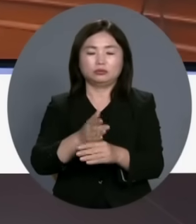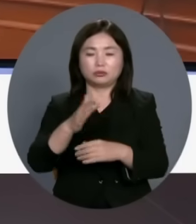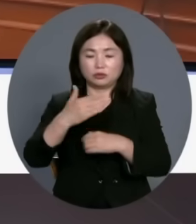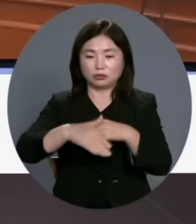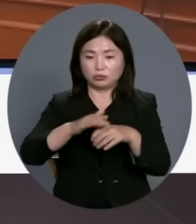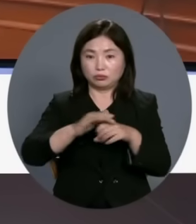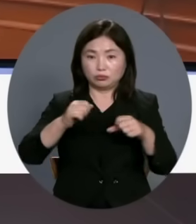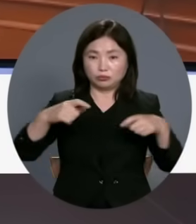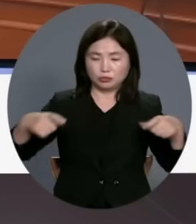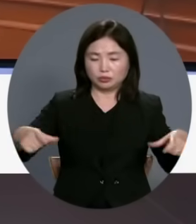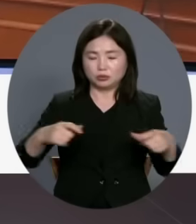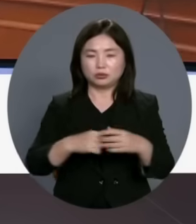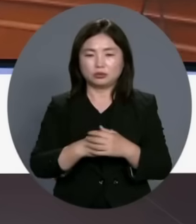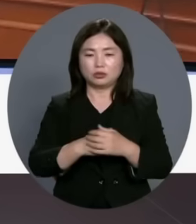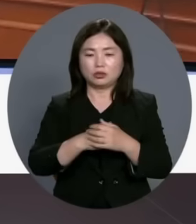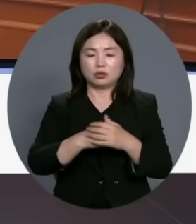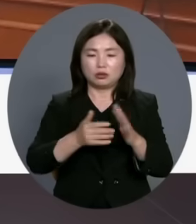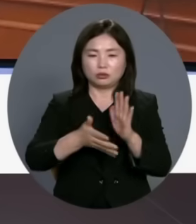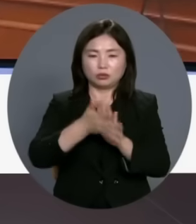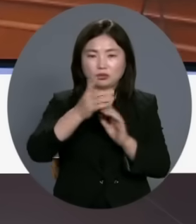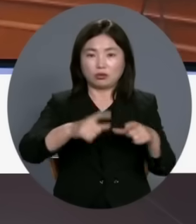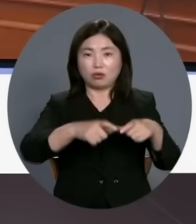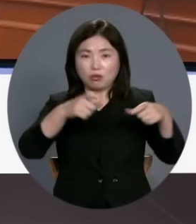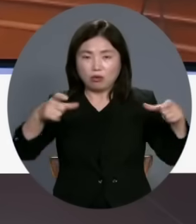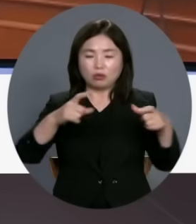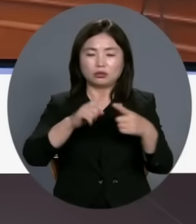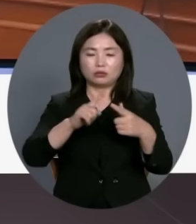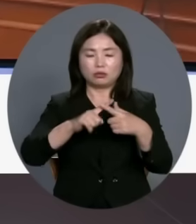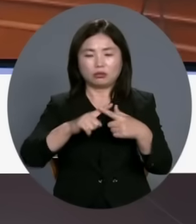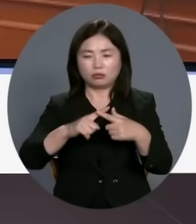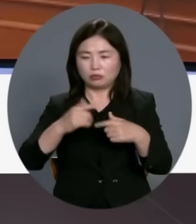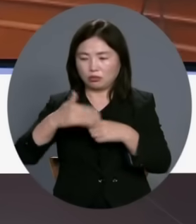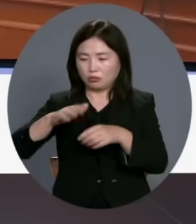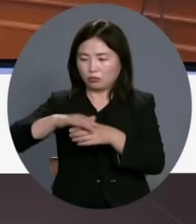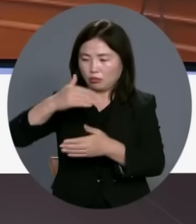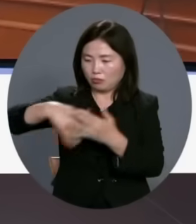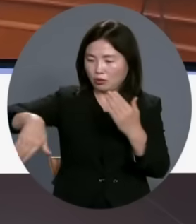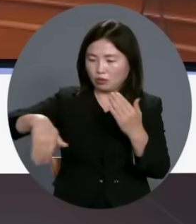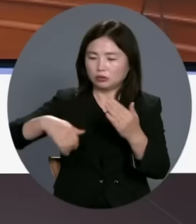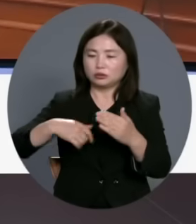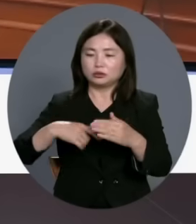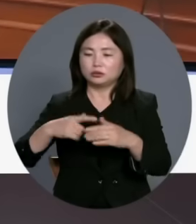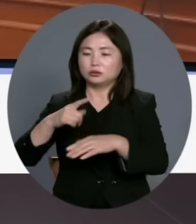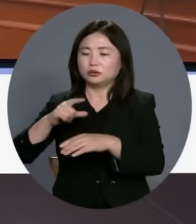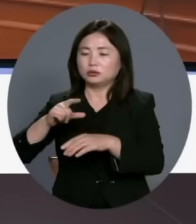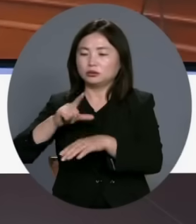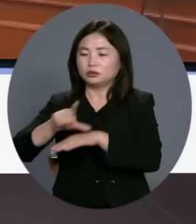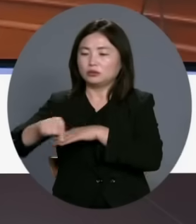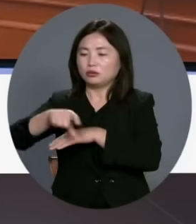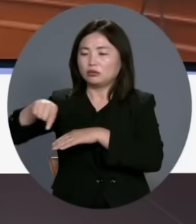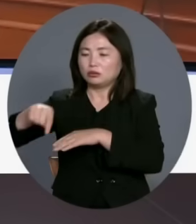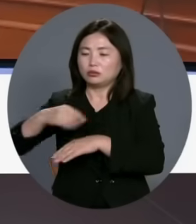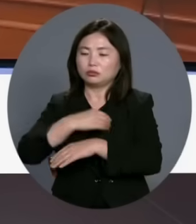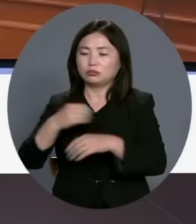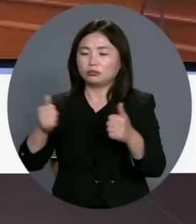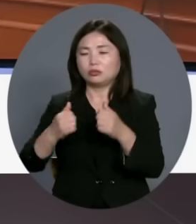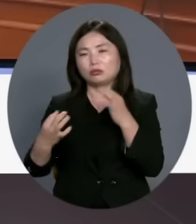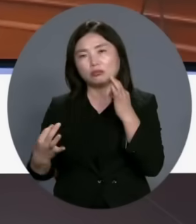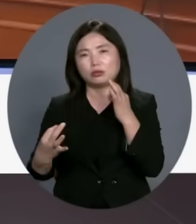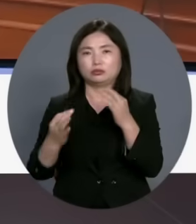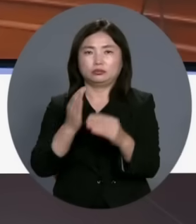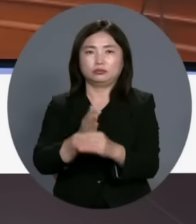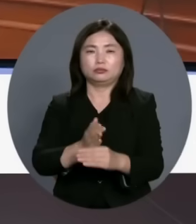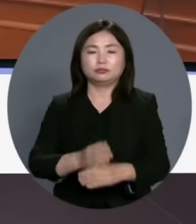대구 경북은 이 같은 메가시티 추진 논의에서 빠져 있고 지역 정치권도 침묵하고 있습니다. 보도에